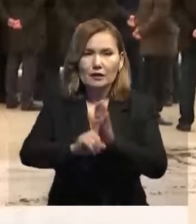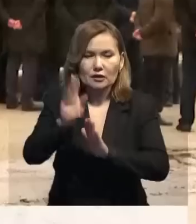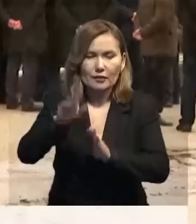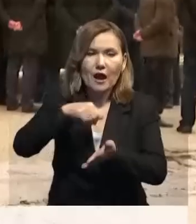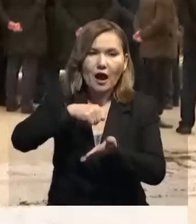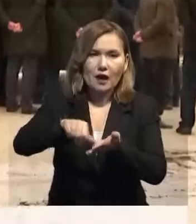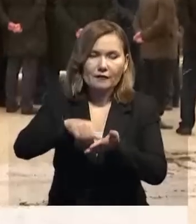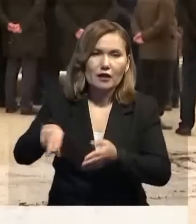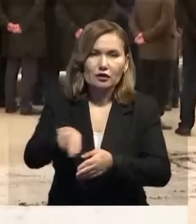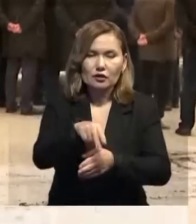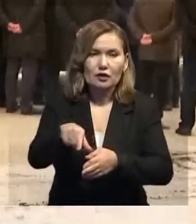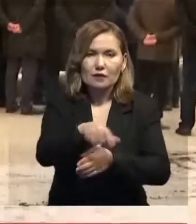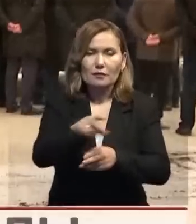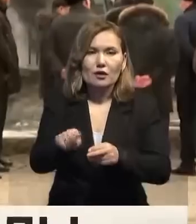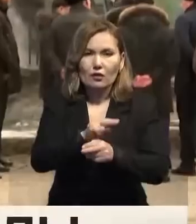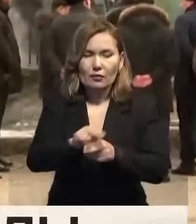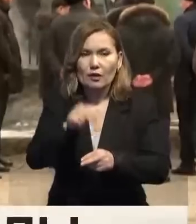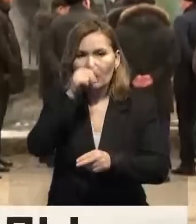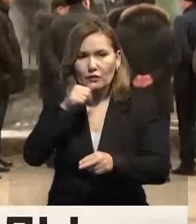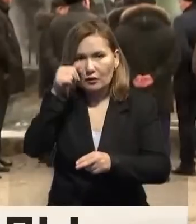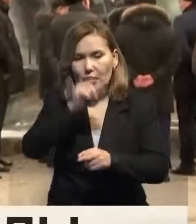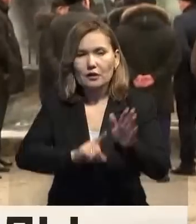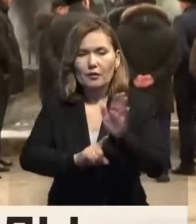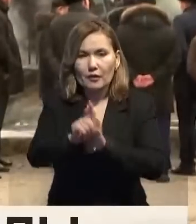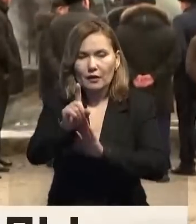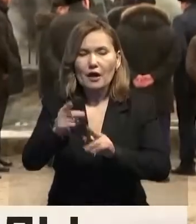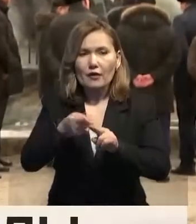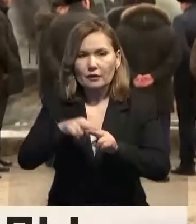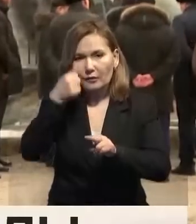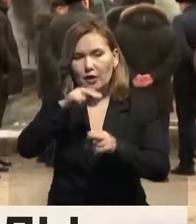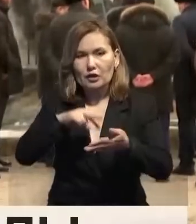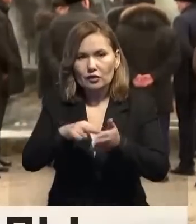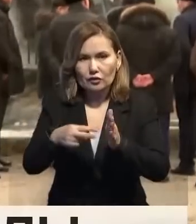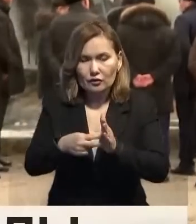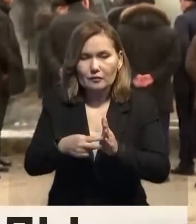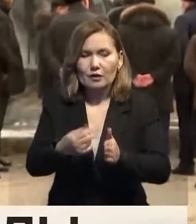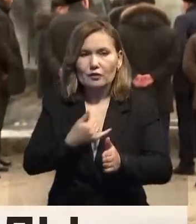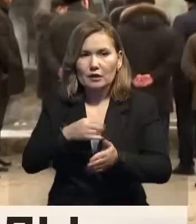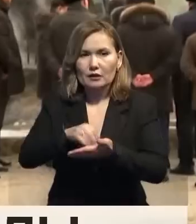жұмыстарын, былтырлары жер жұмыстары істелінді. Биыл жоспар бойынша осы